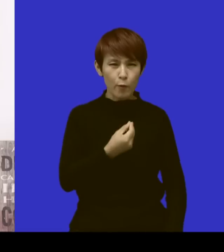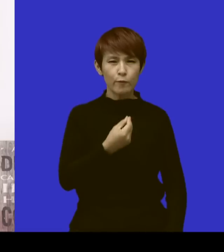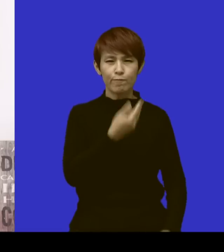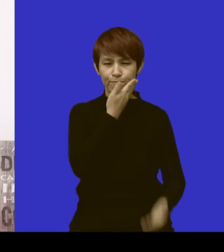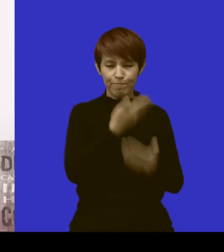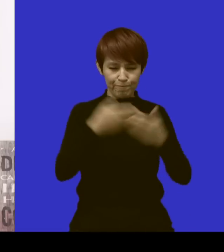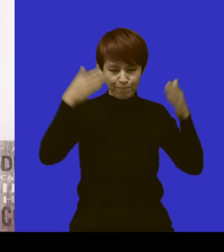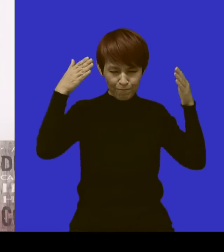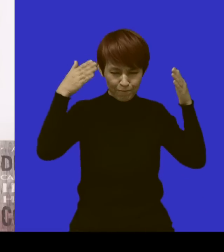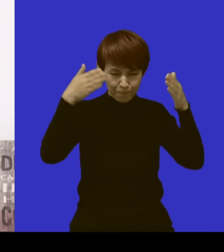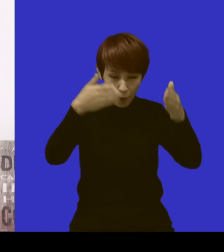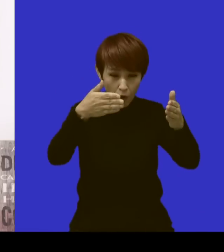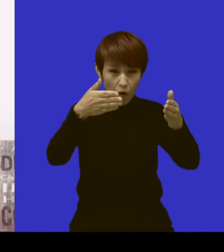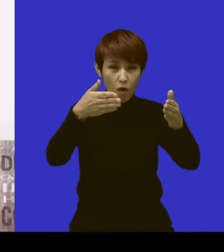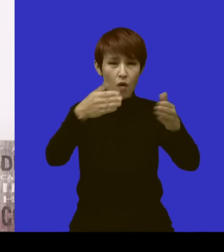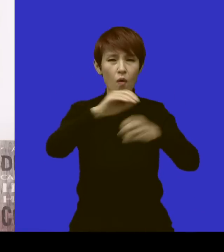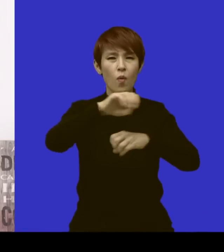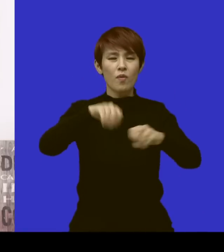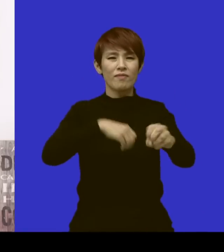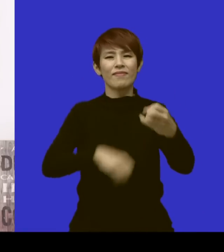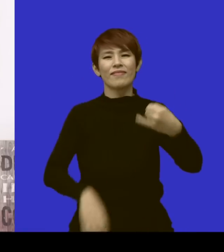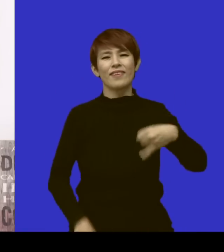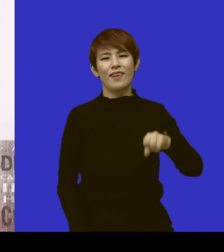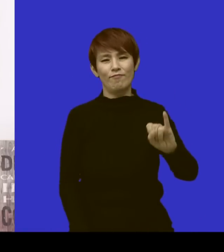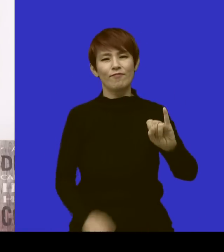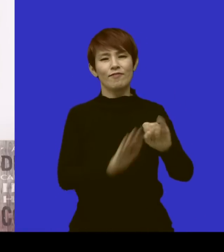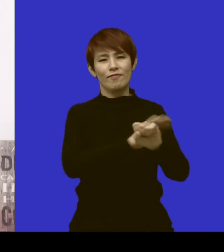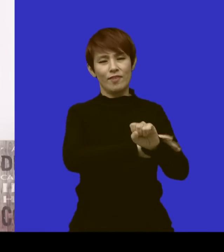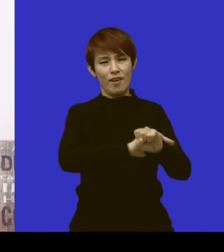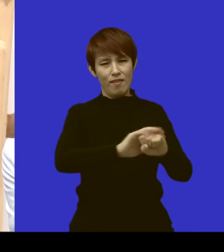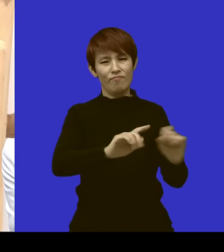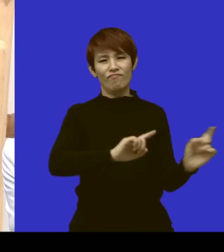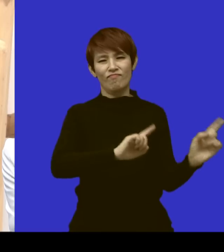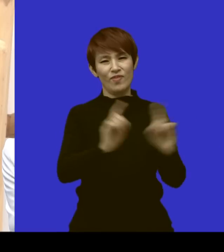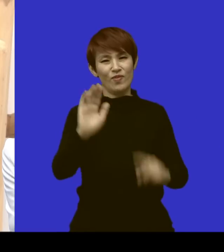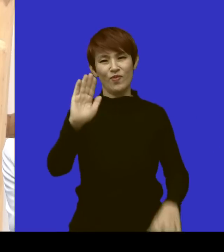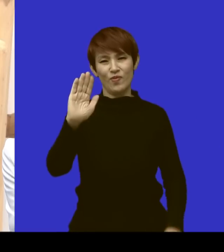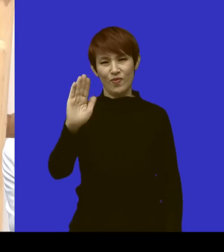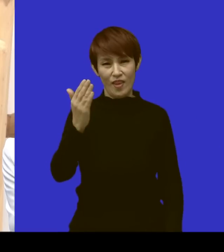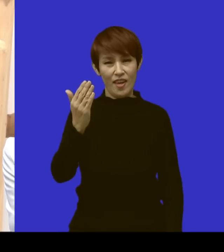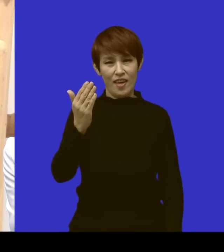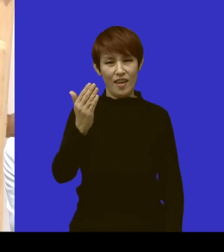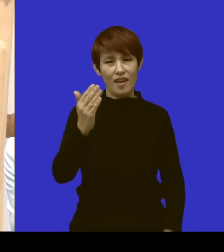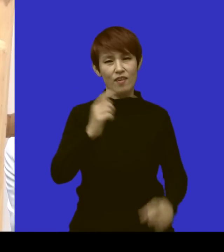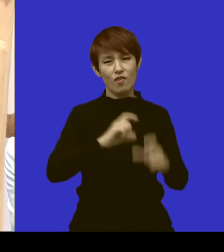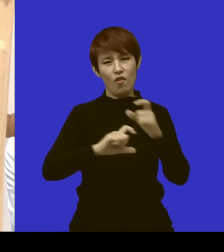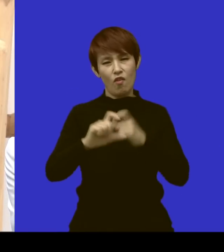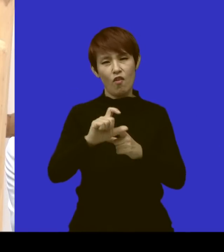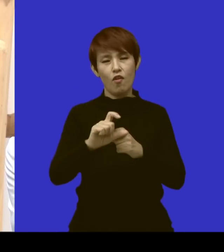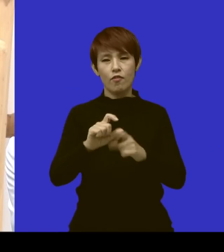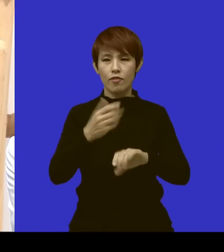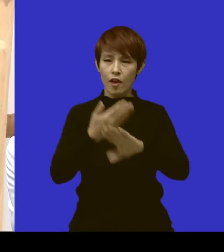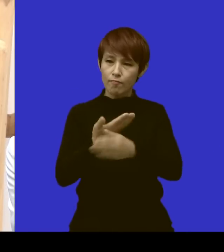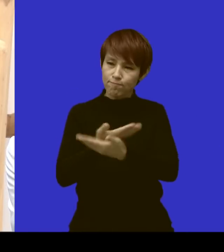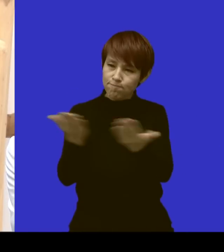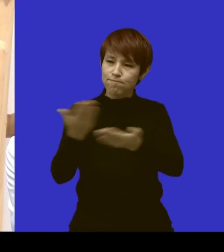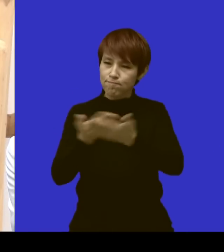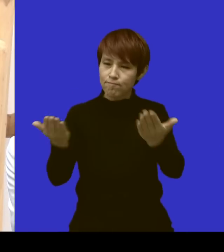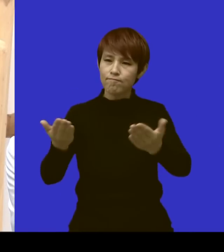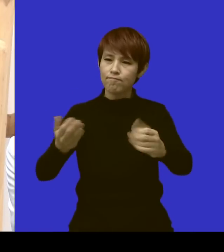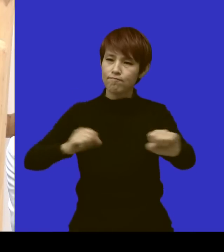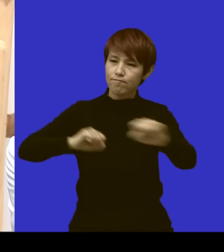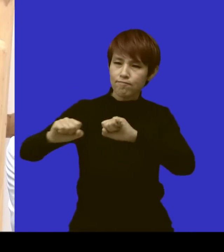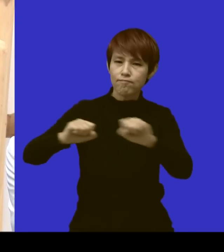생각을 했더니 오히려 아이도 더 케어가 되고 회복이 되고 그러면서 더 나눌 수 있는 여력들이 다시